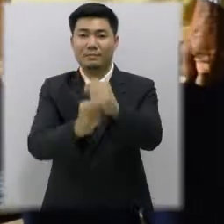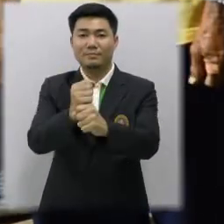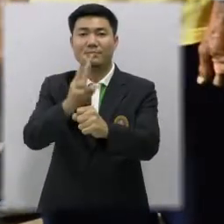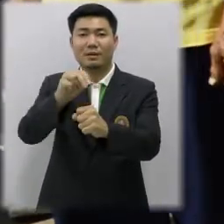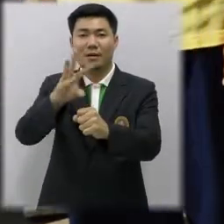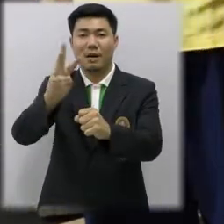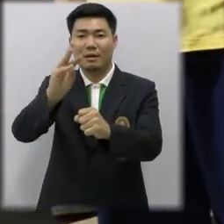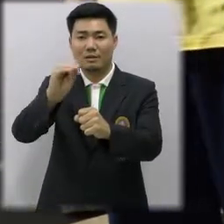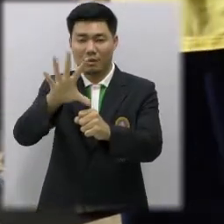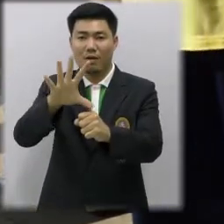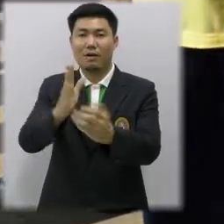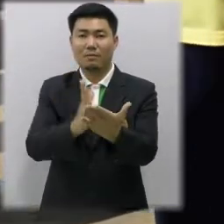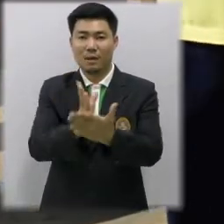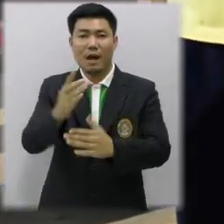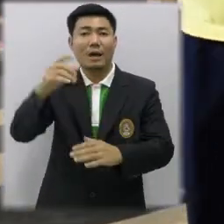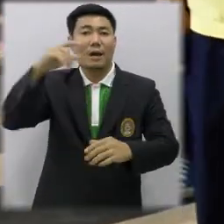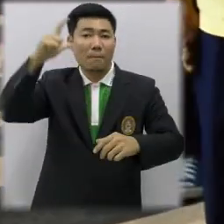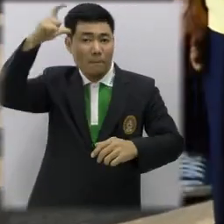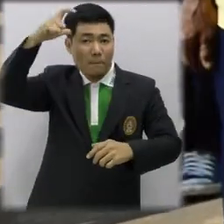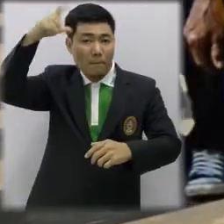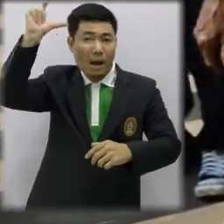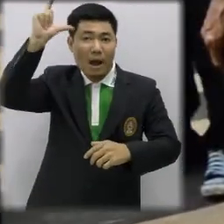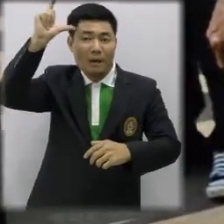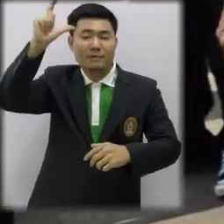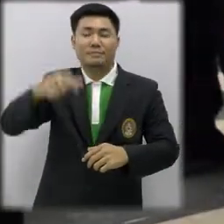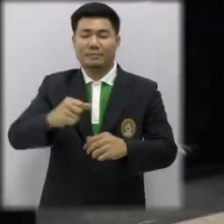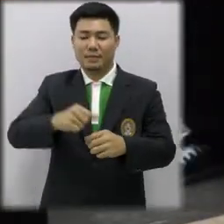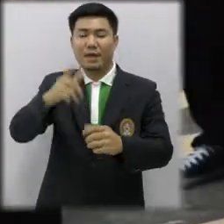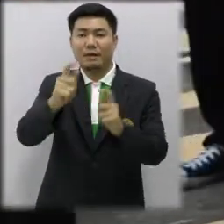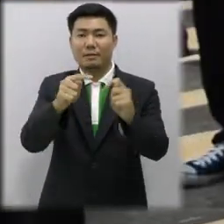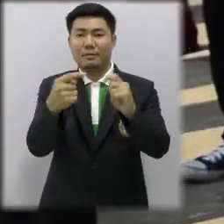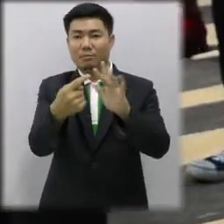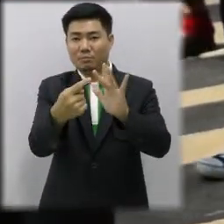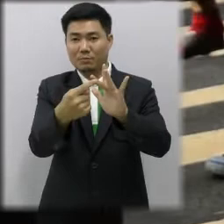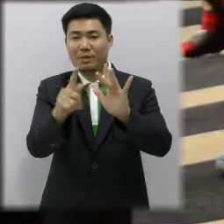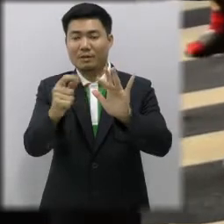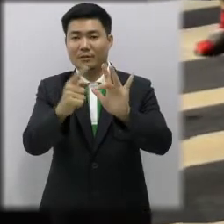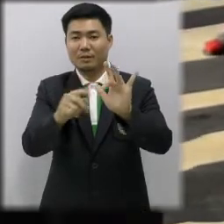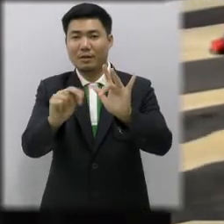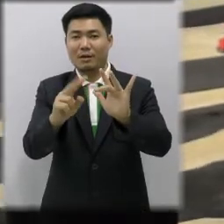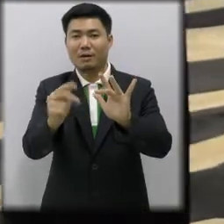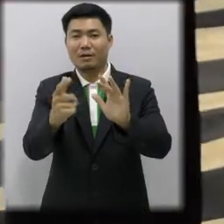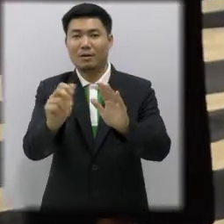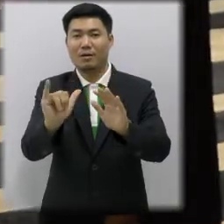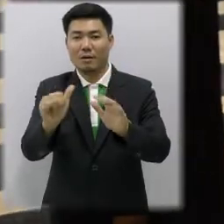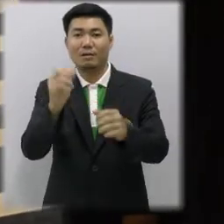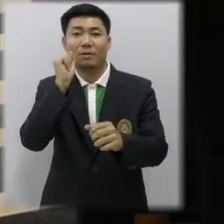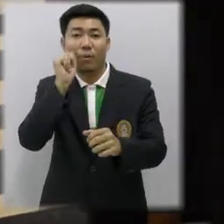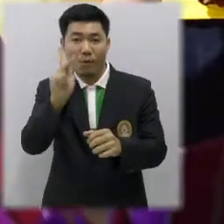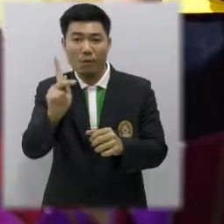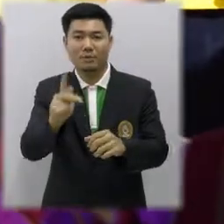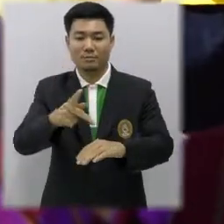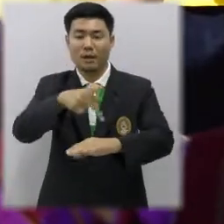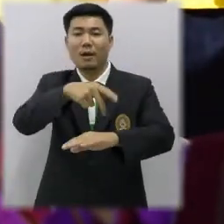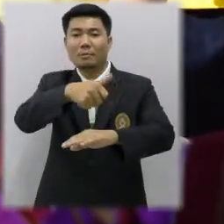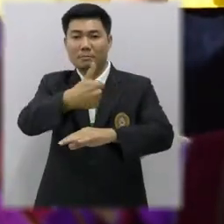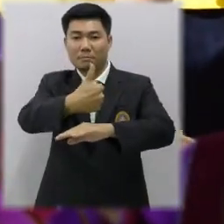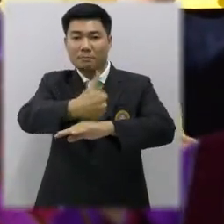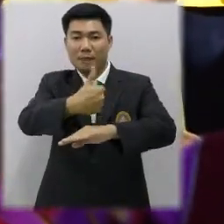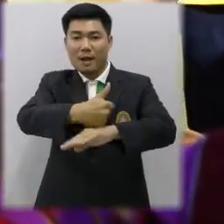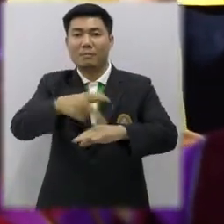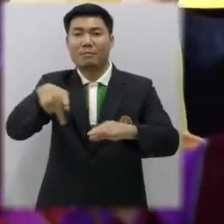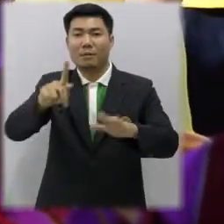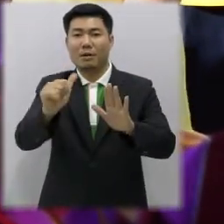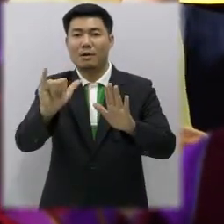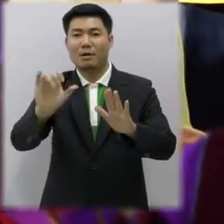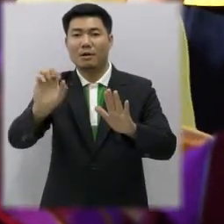2562ที่ข้อกักสัตว์บ้านโพนปลาโหลตำบลเต่างอยอำเภอเต่างอยจังหวัดสกลนครผู้ช่วยศาสตราจารย์ปรี